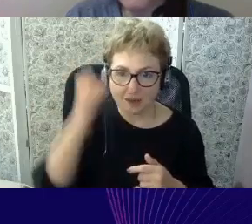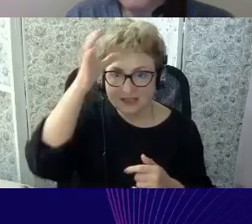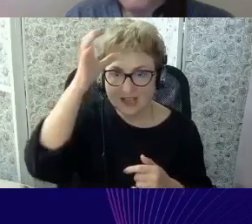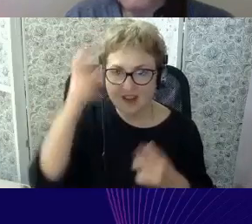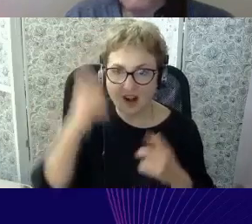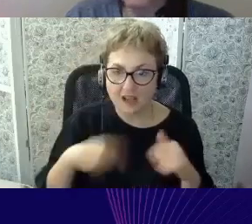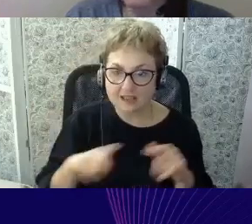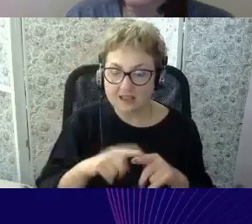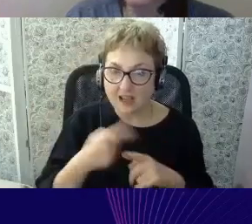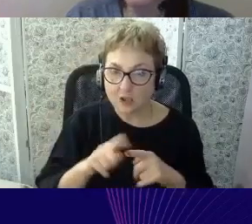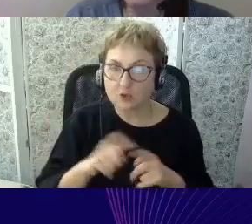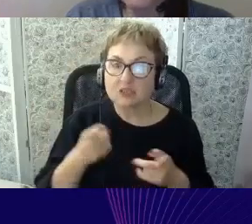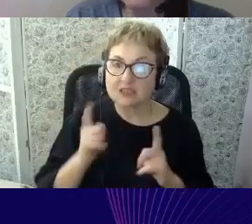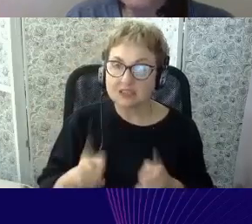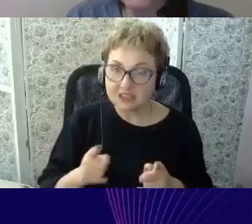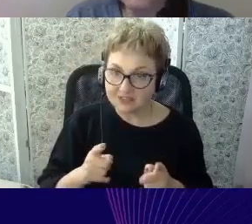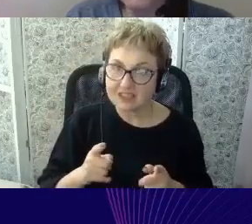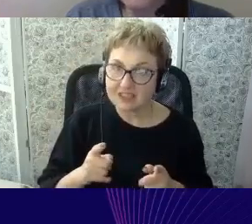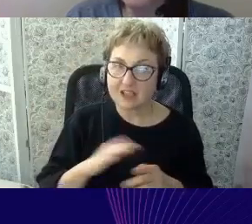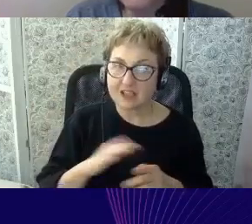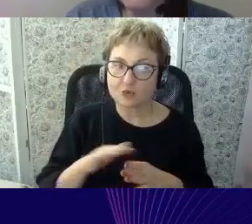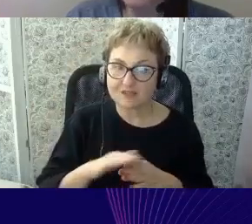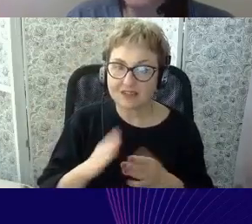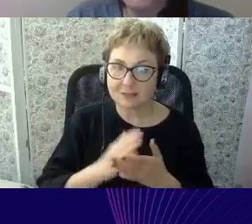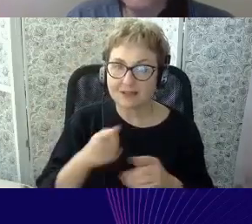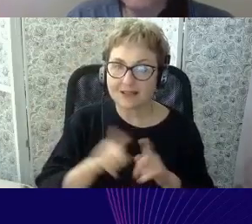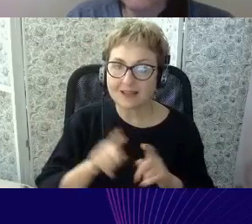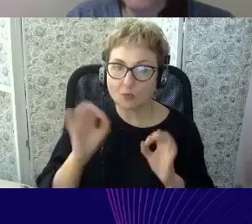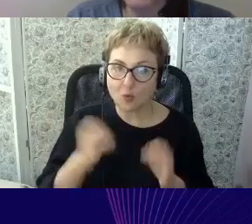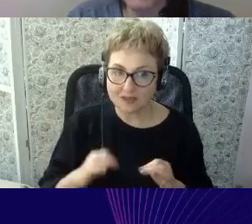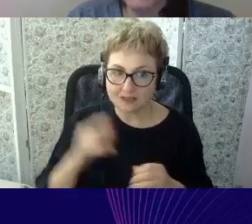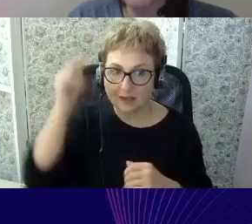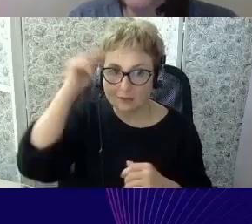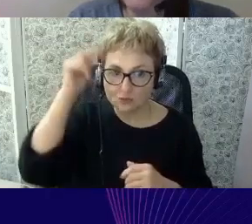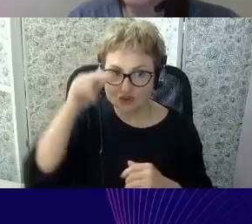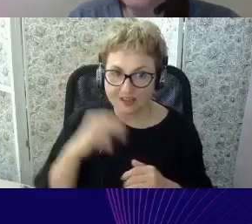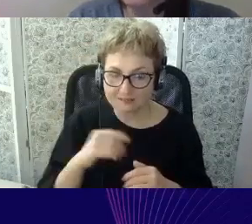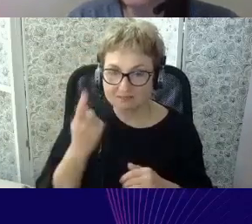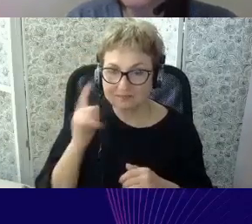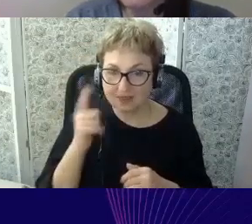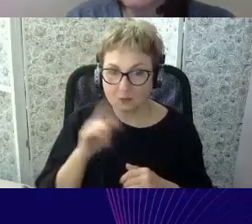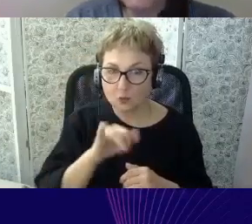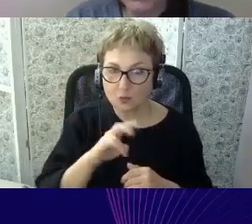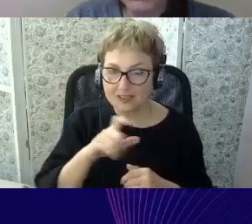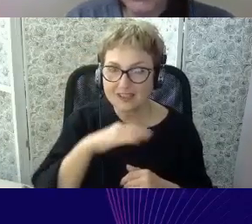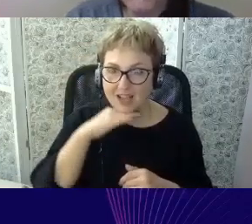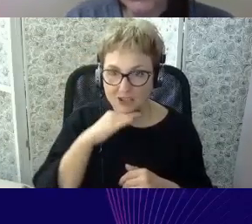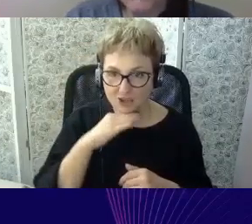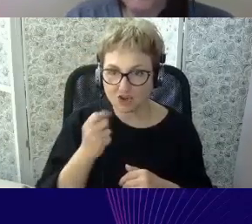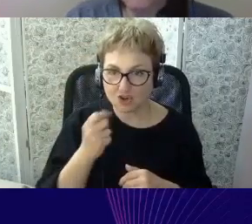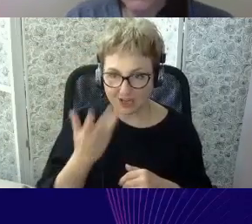образовательных организаций, которые действительно осуществляют именно таким образом обучение, потому что у них